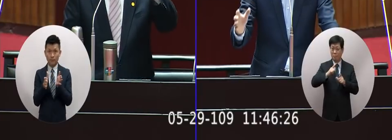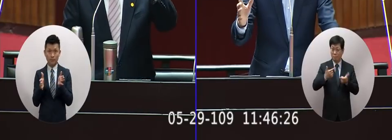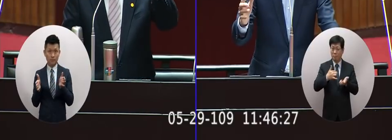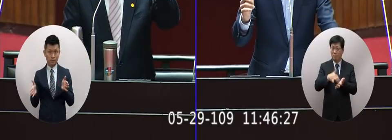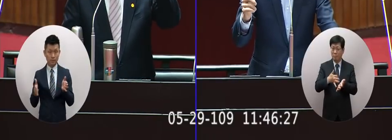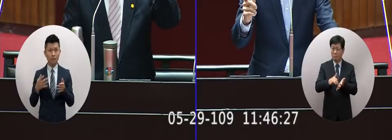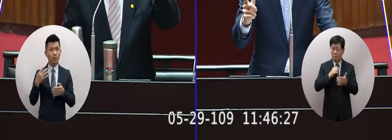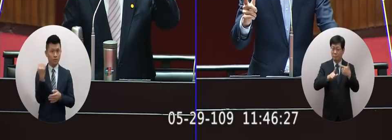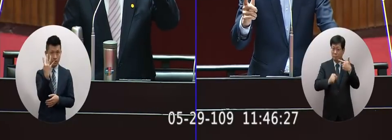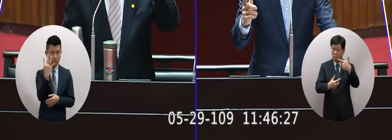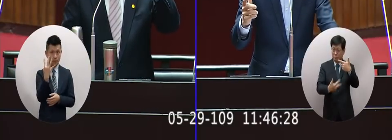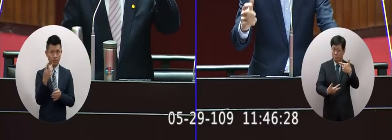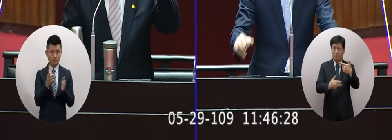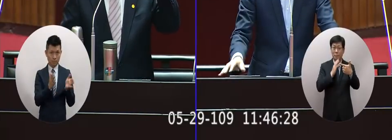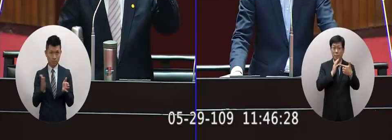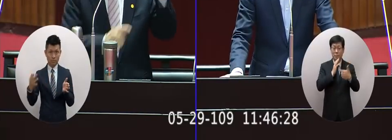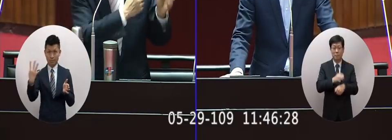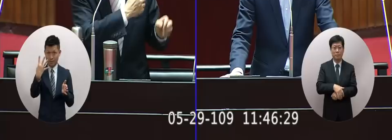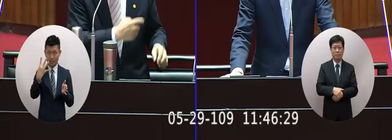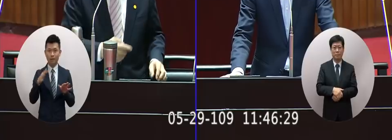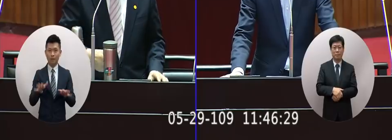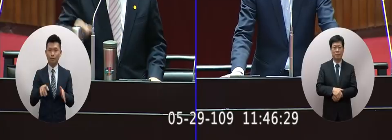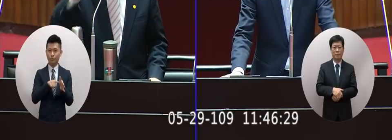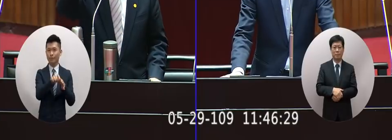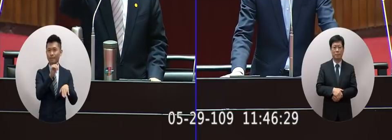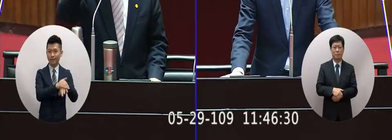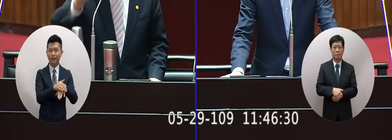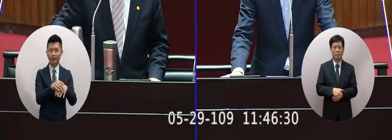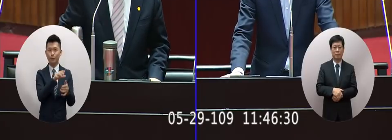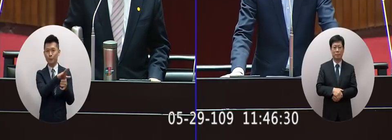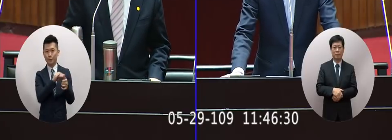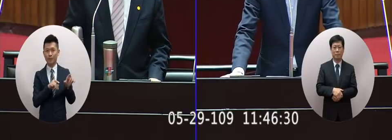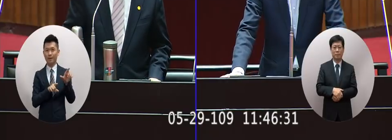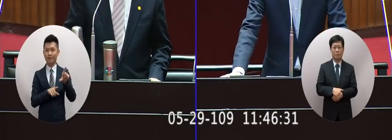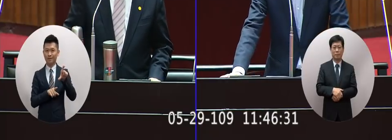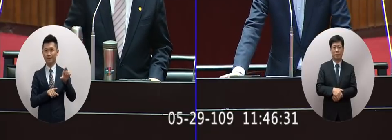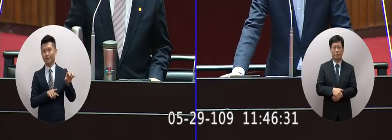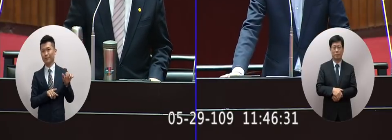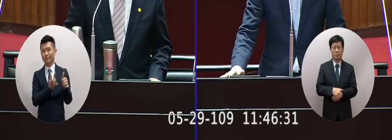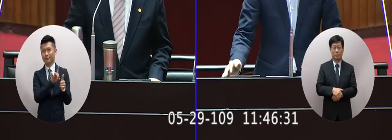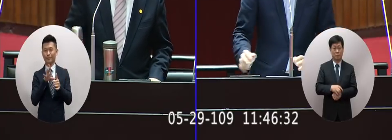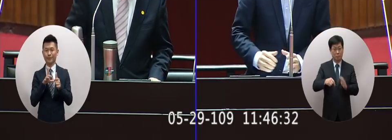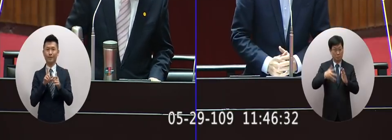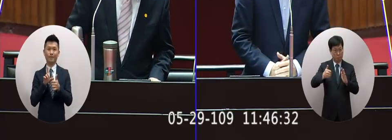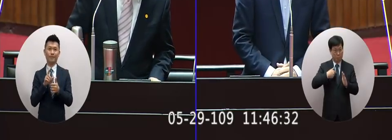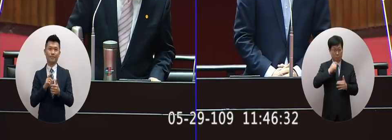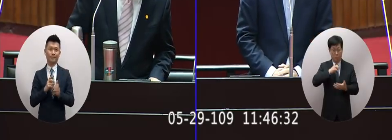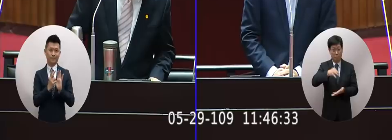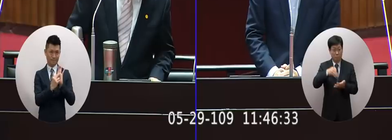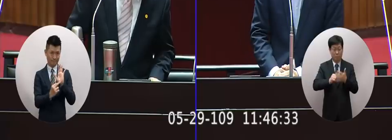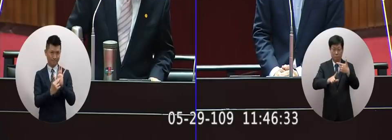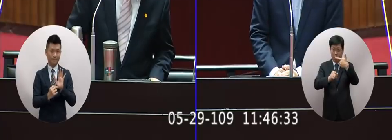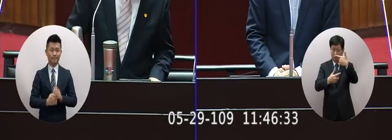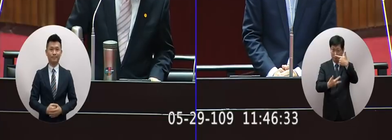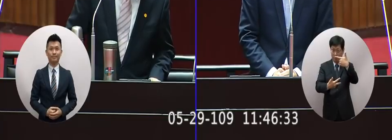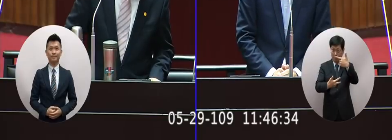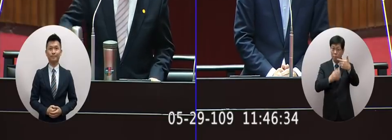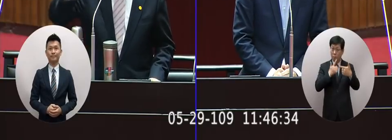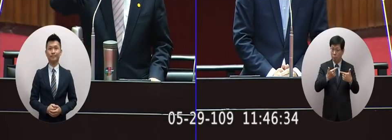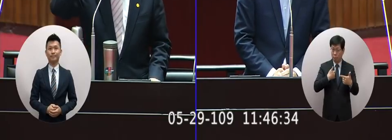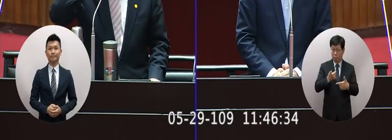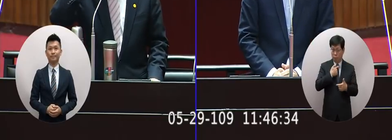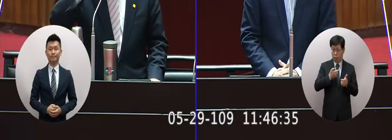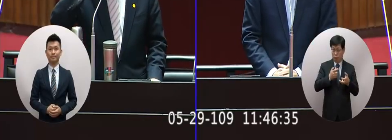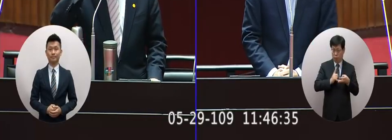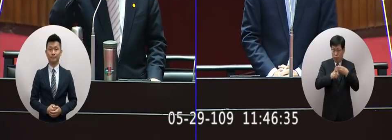概落在6月7号嘛， 这个也是现在跟专家学来的名词。 对，所以院长刚提到6月7号是不是是